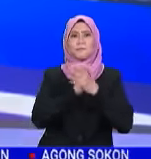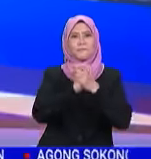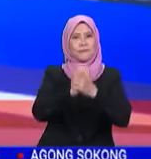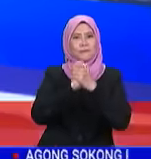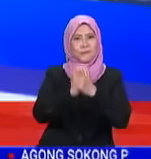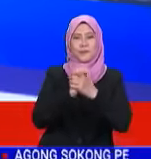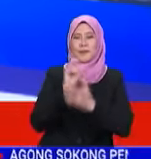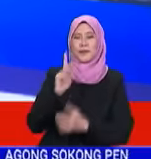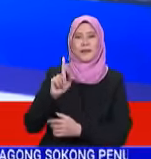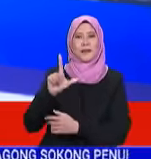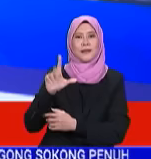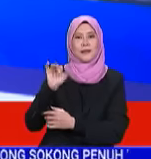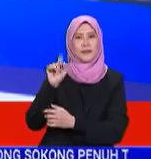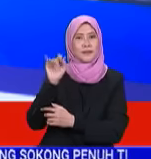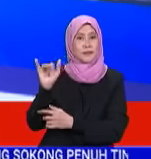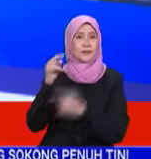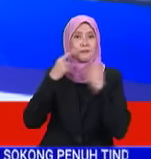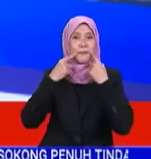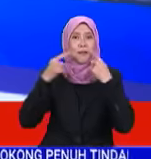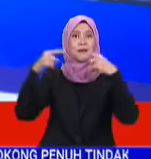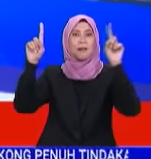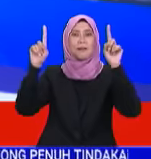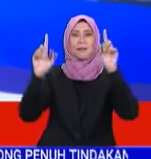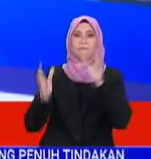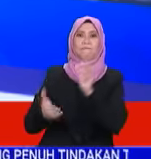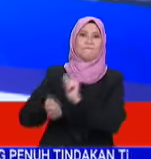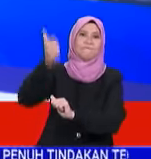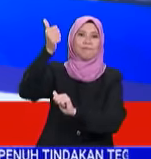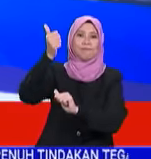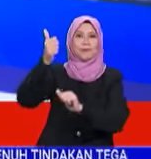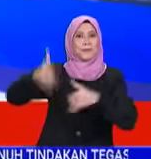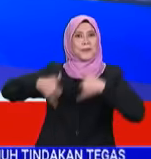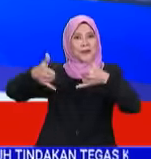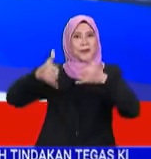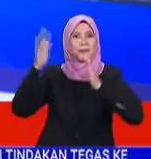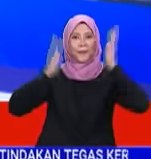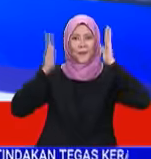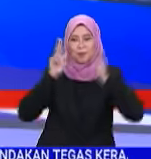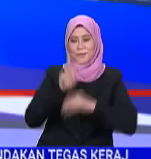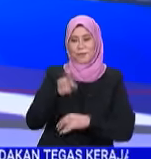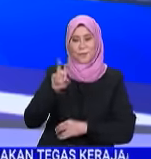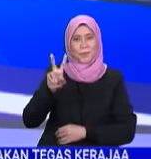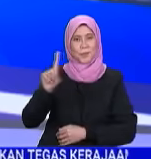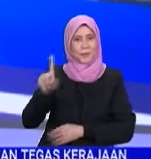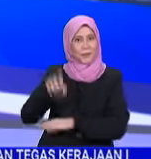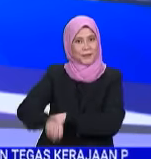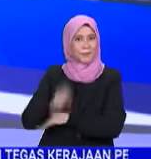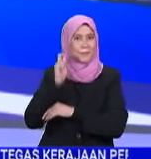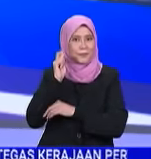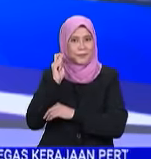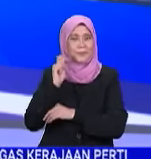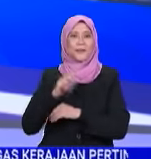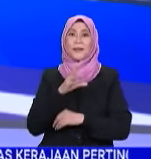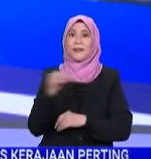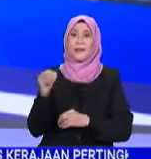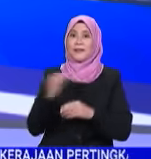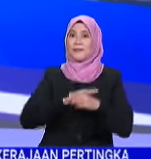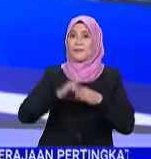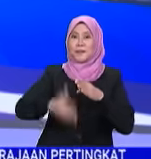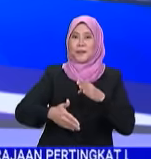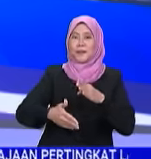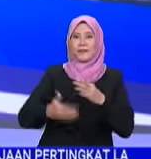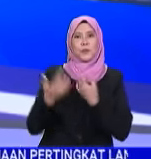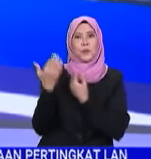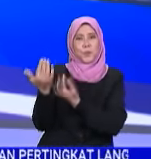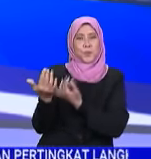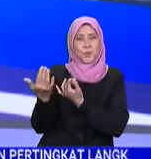buat KL City FC atas kejayaan merangkul trofi Piala Malaysia 2021 tadi sekaligus menamatkan